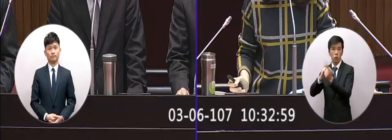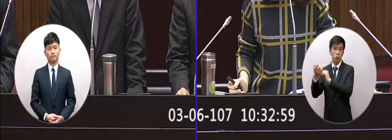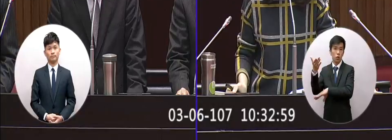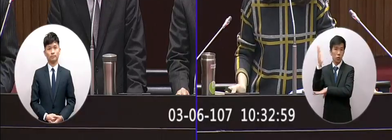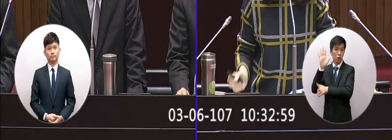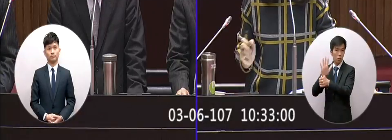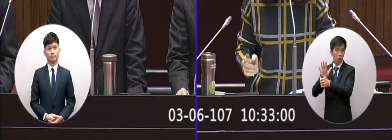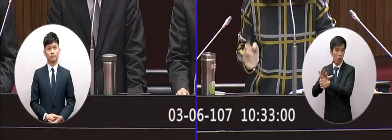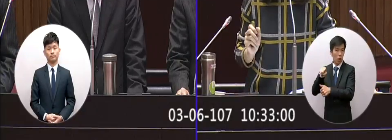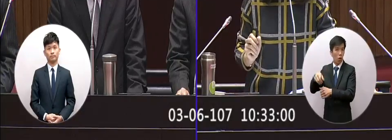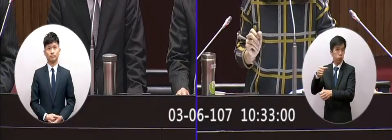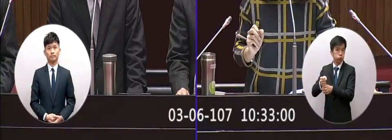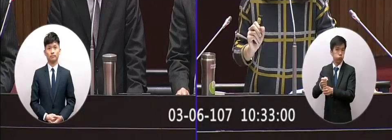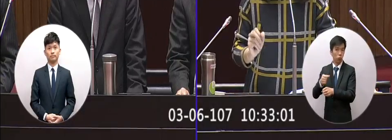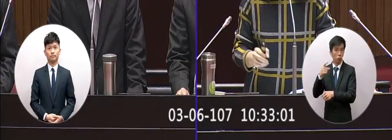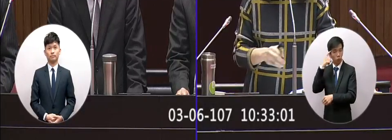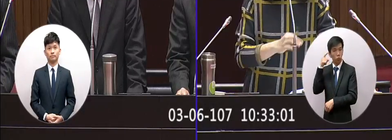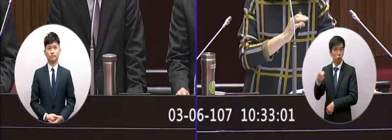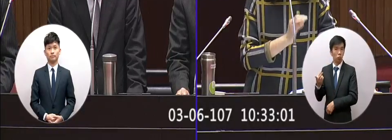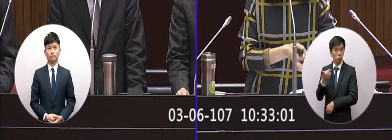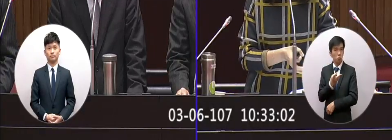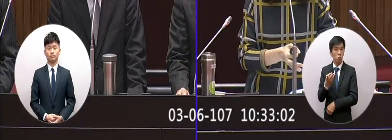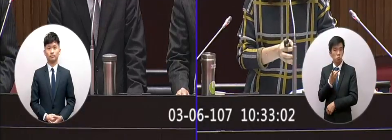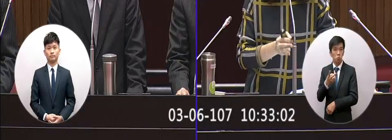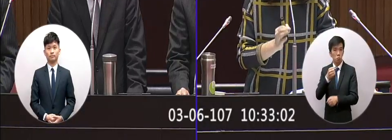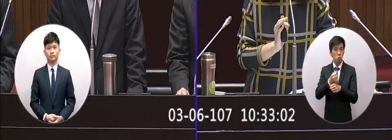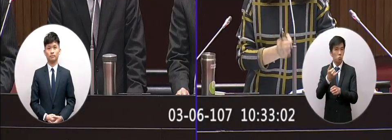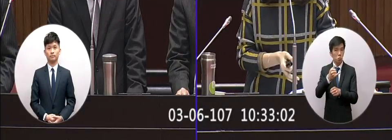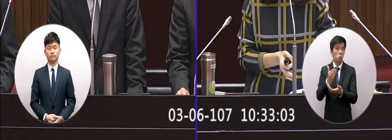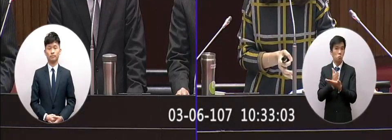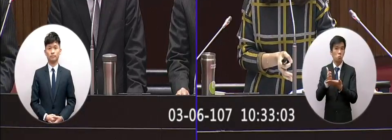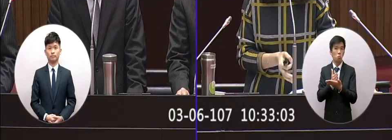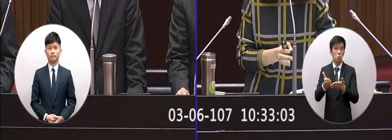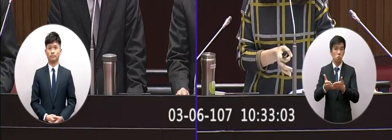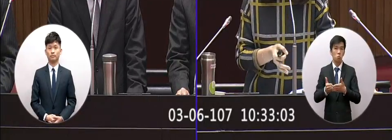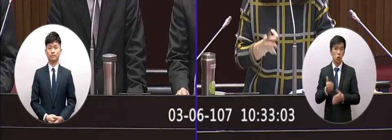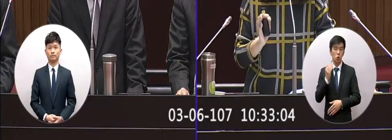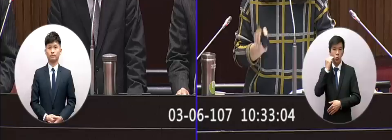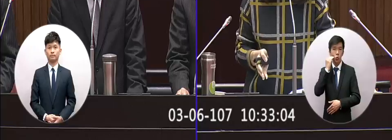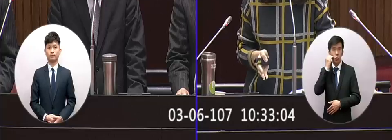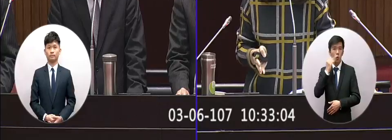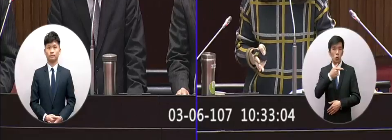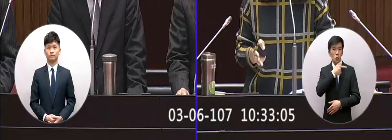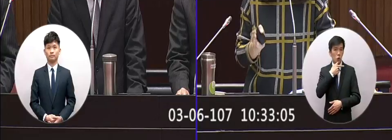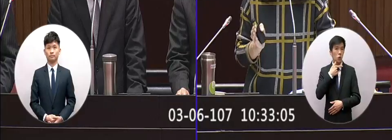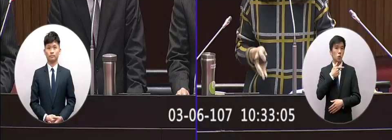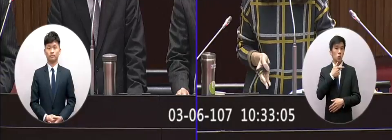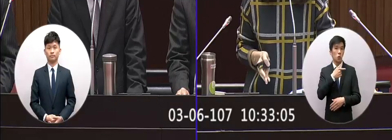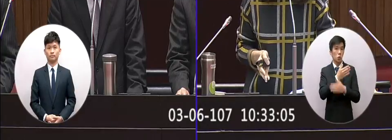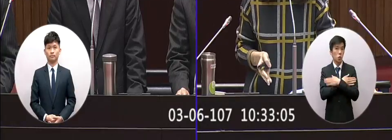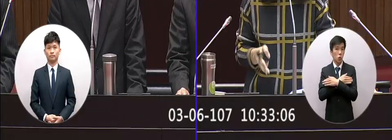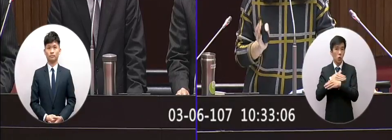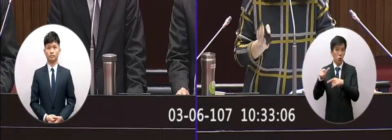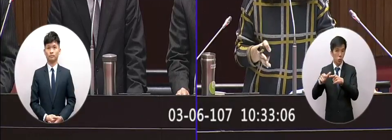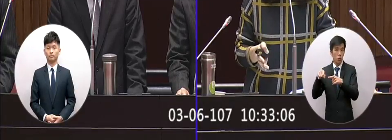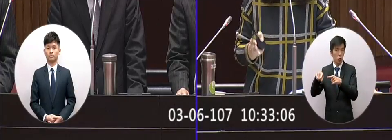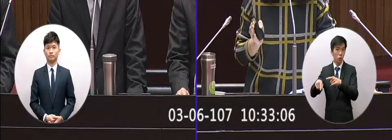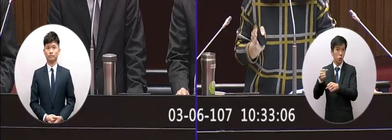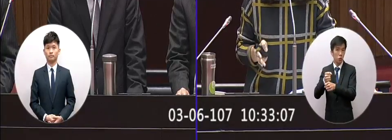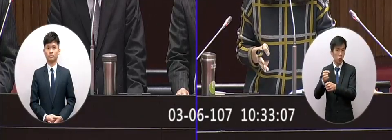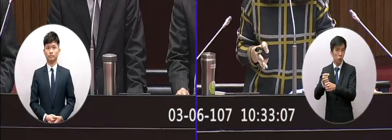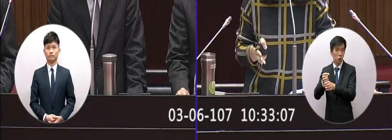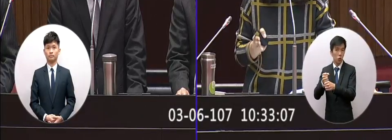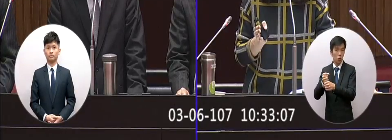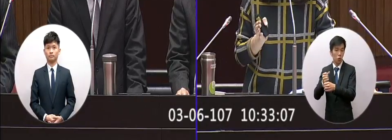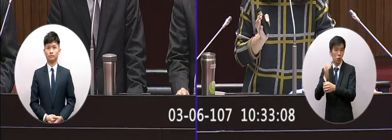去评估如果说我们在私幼这边我们要推公共化的效益并不如非营利幼儿园那我们为什么不